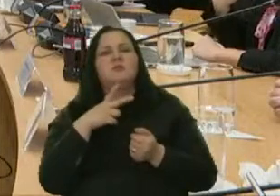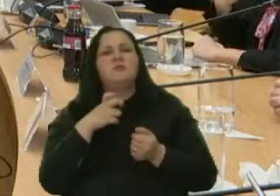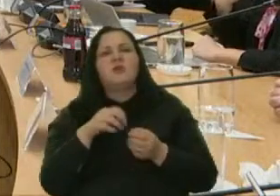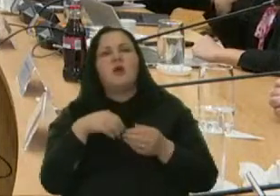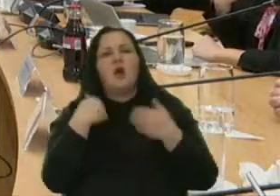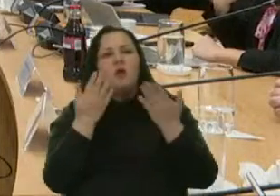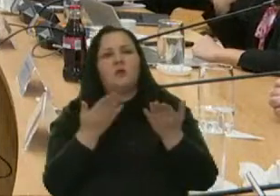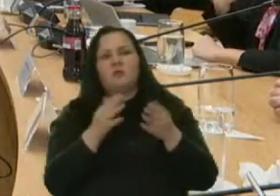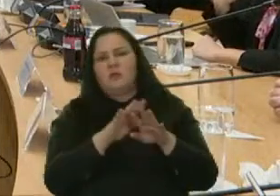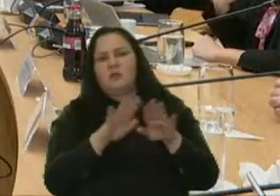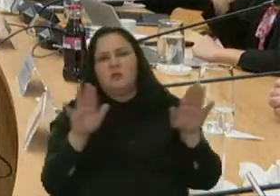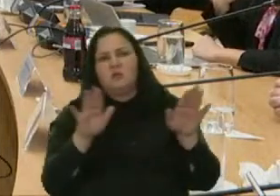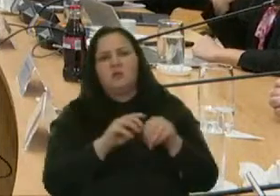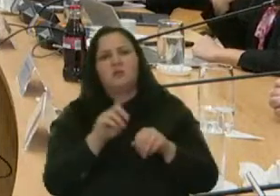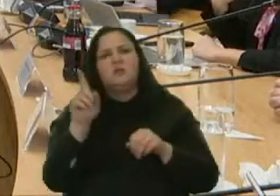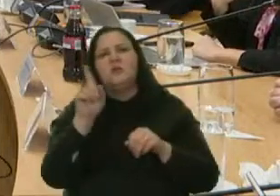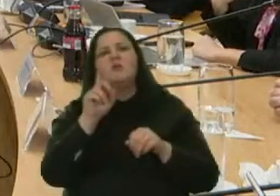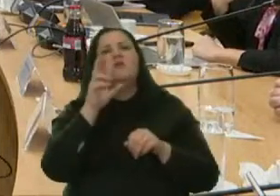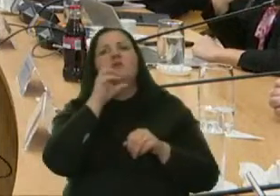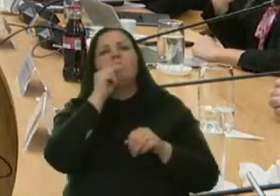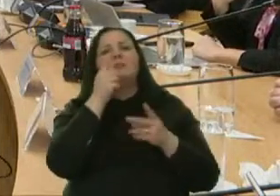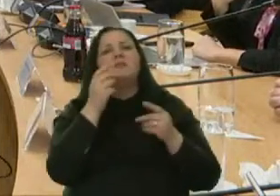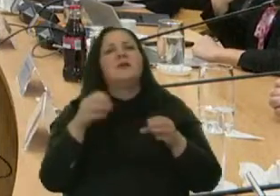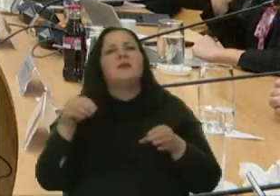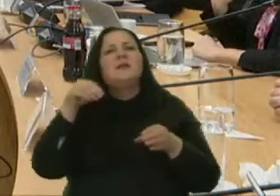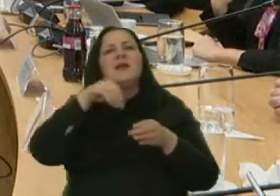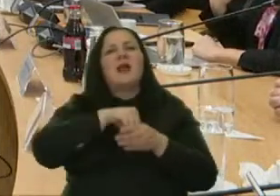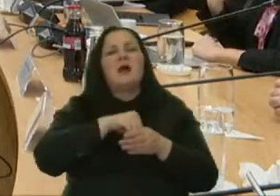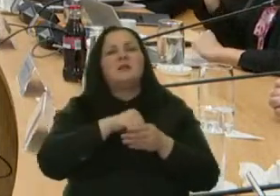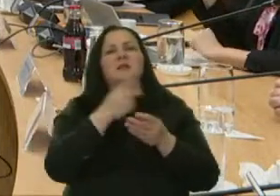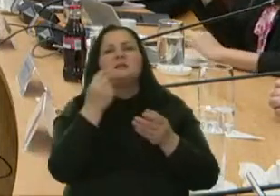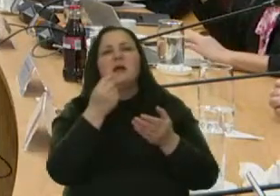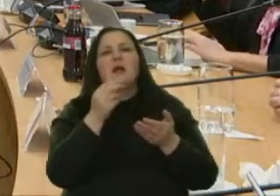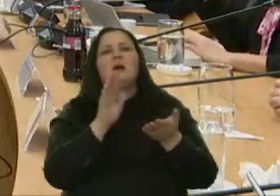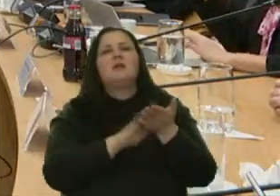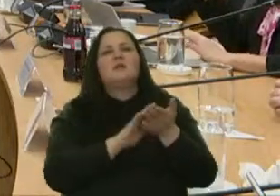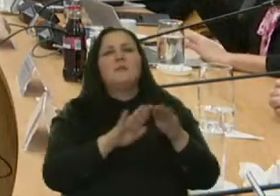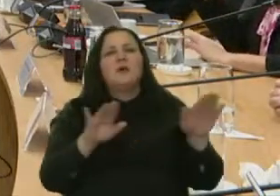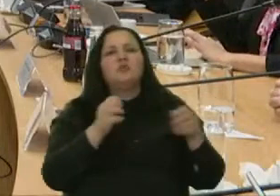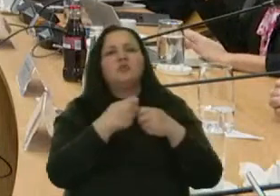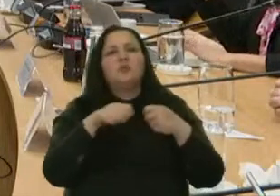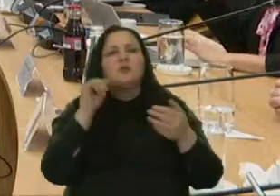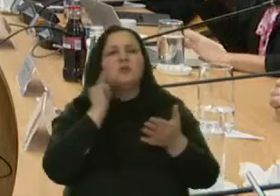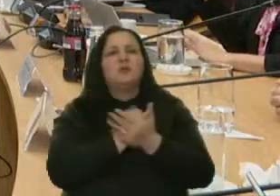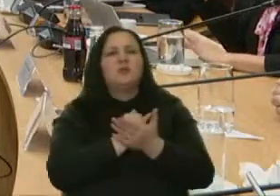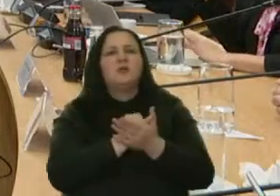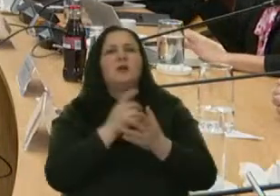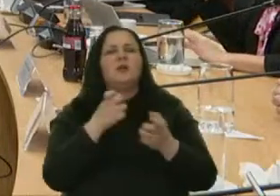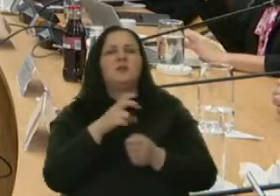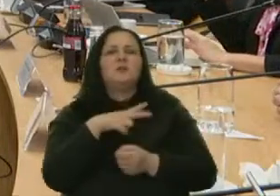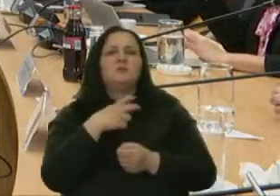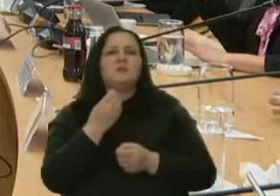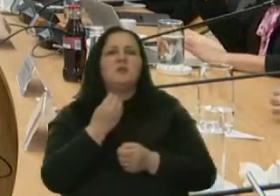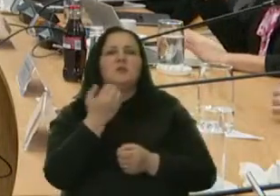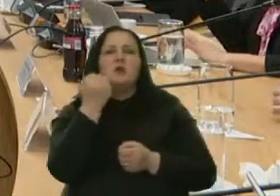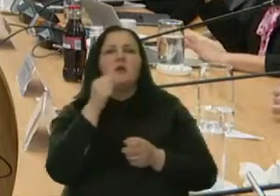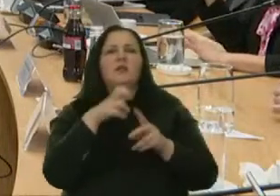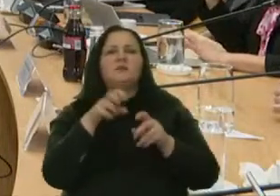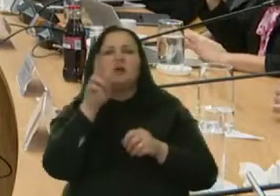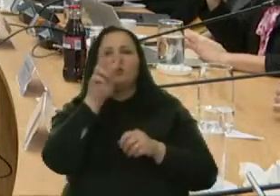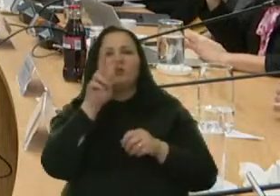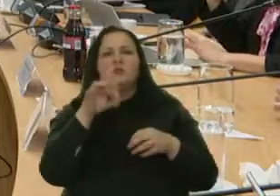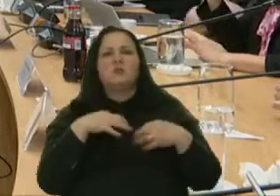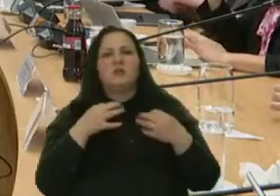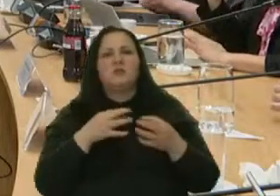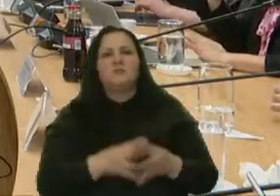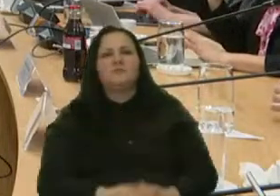acordate atât dar nu vorbim de încadrare salarii de bază și toate drepturile care li se cuvin pe anexa 2 sănătate